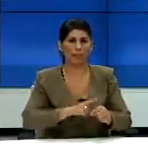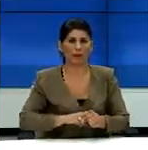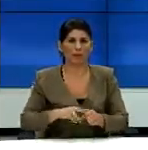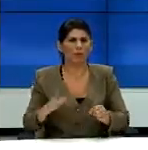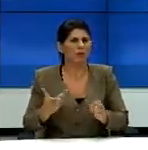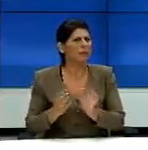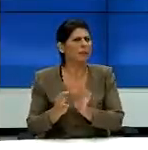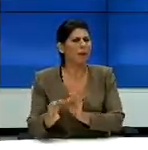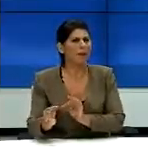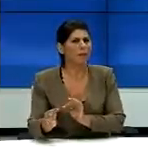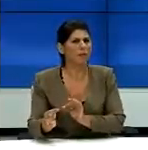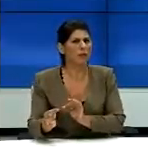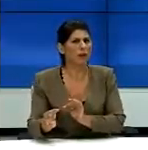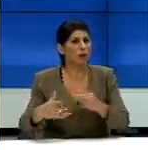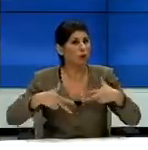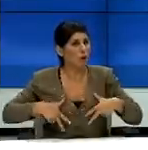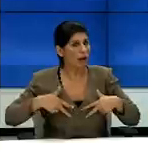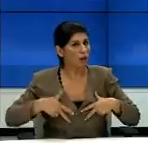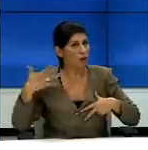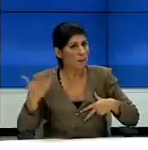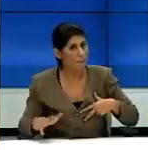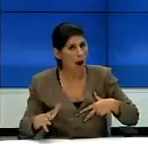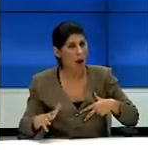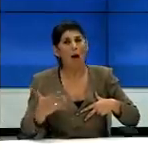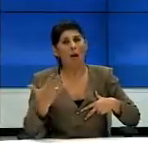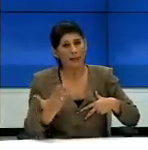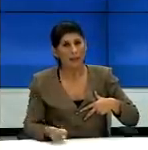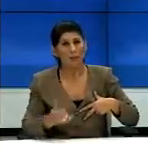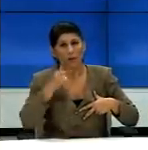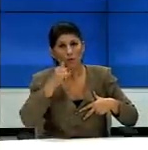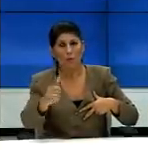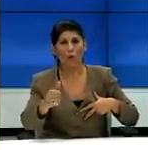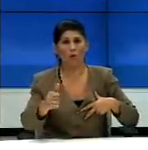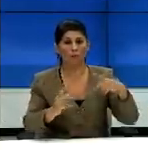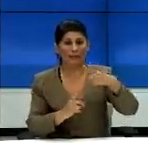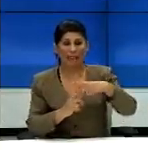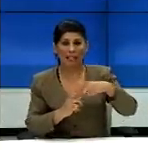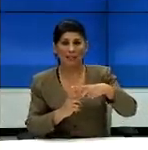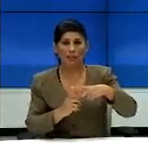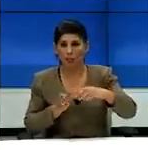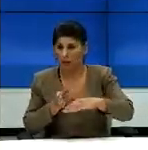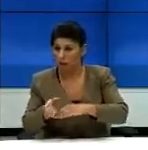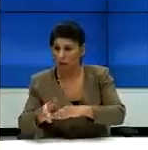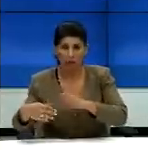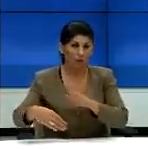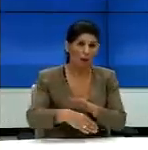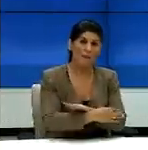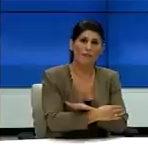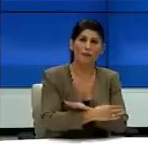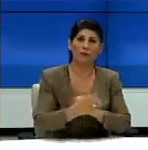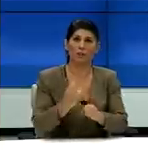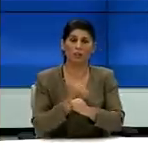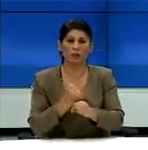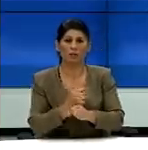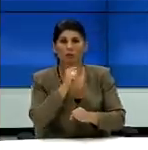μέτρα η πολιτεία πήρε ώστε να υπάρχουν διαρκή και μαζικά τεστ κατά την είσοδο και έξοδο των εργαζομένων